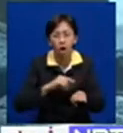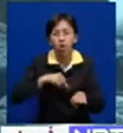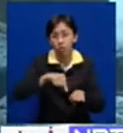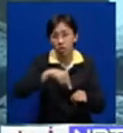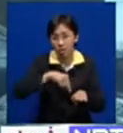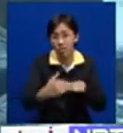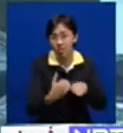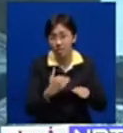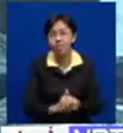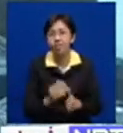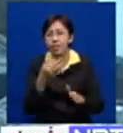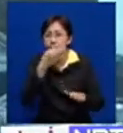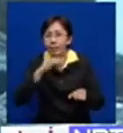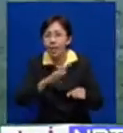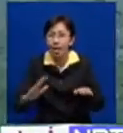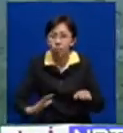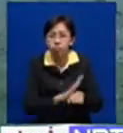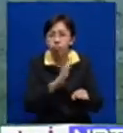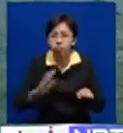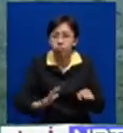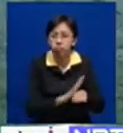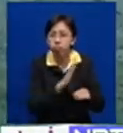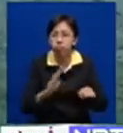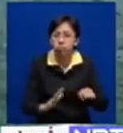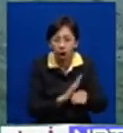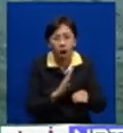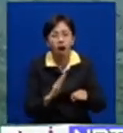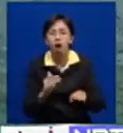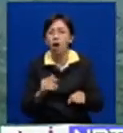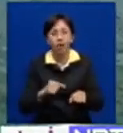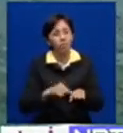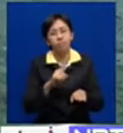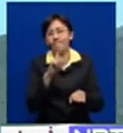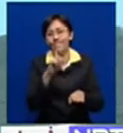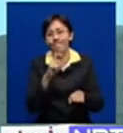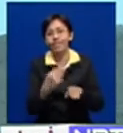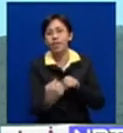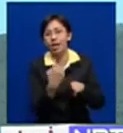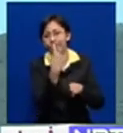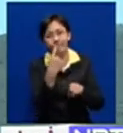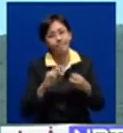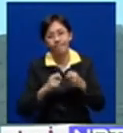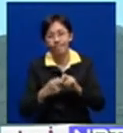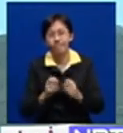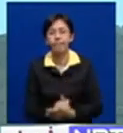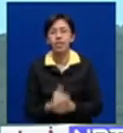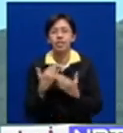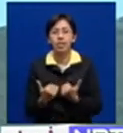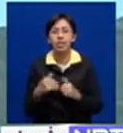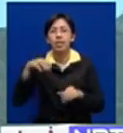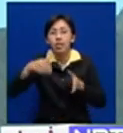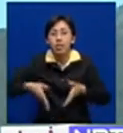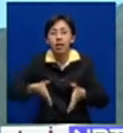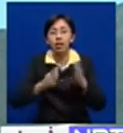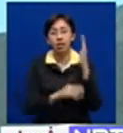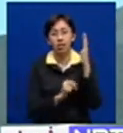ประกอบกับน้ำทะเลได้กัดเซาะถนนจนไม่สามารถใช้การได้1เส้นทางจราจรล่าสุดทางแขวงการทางนครศรีธรรม